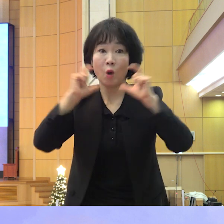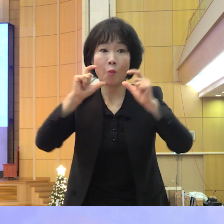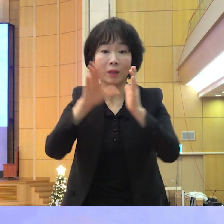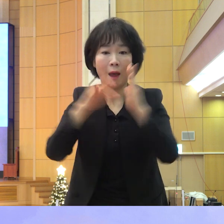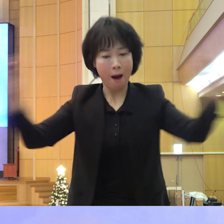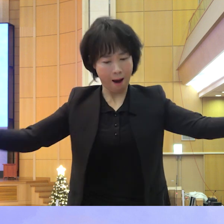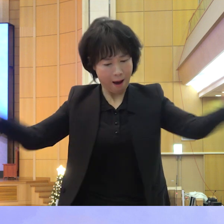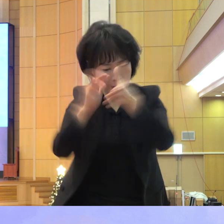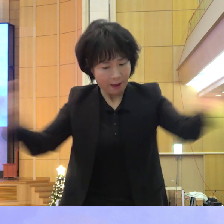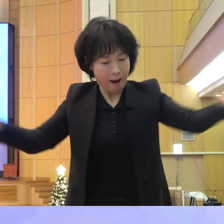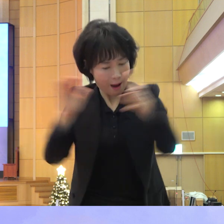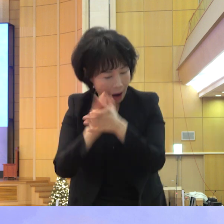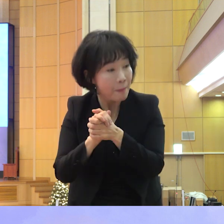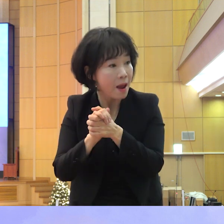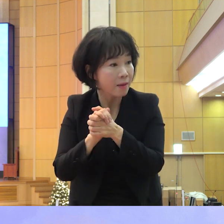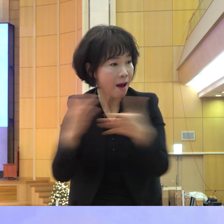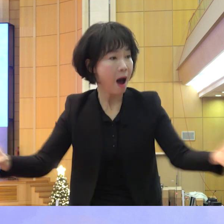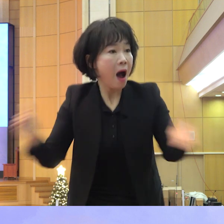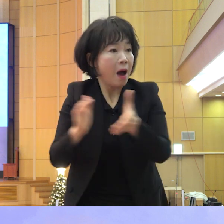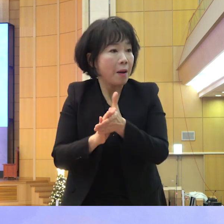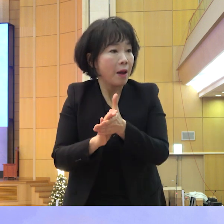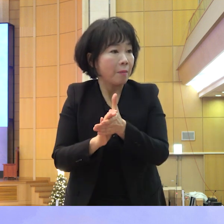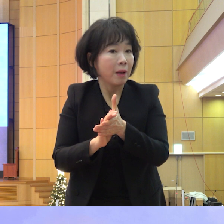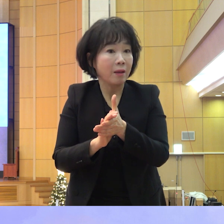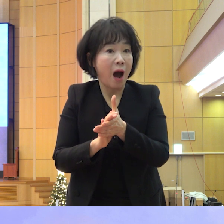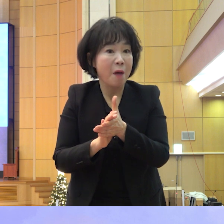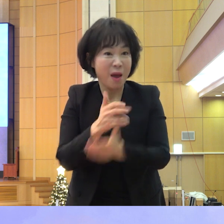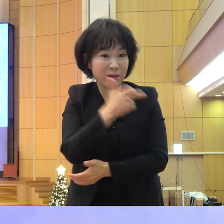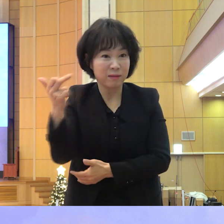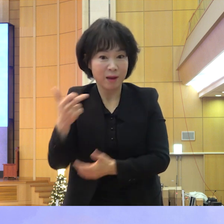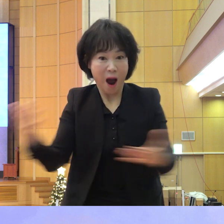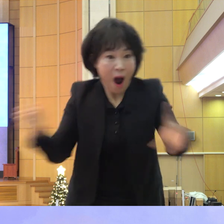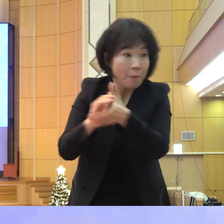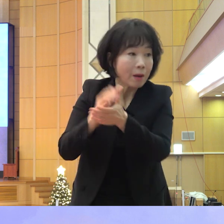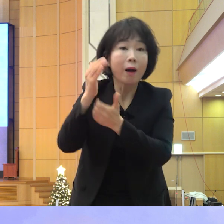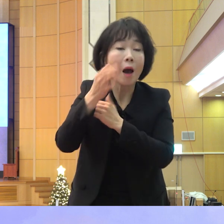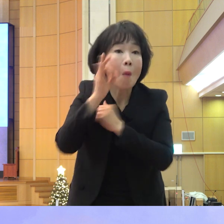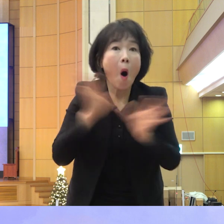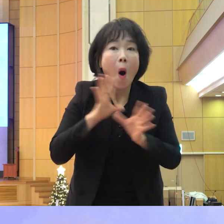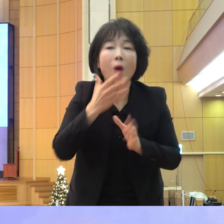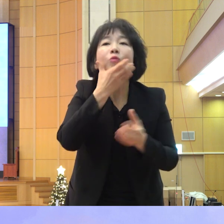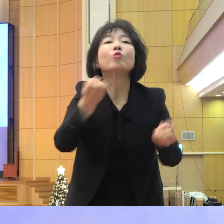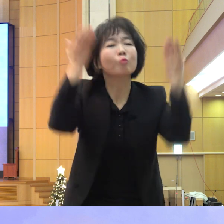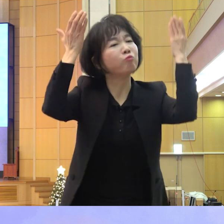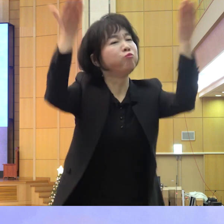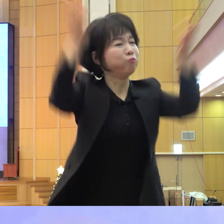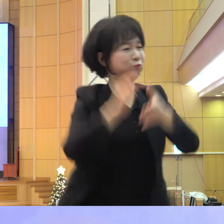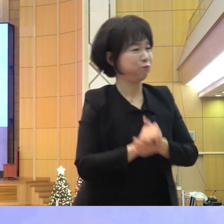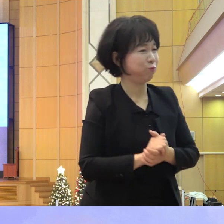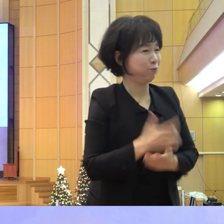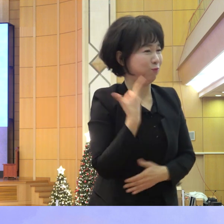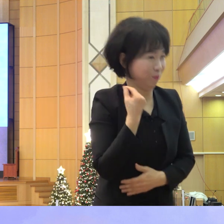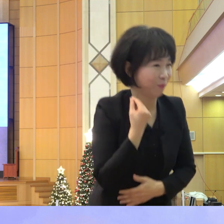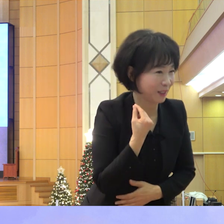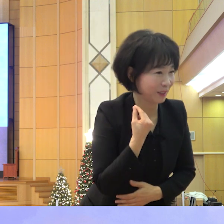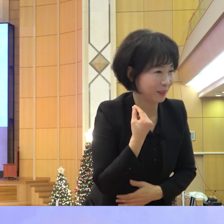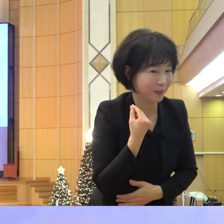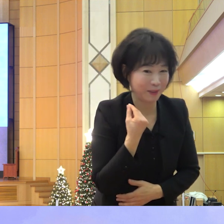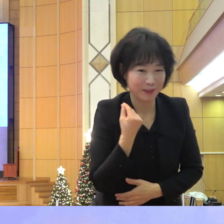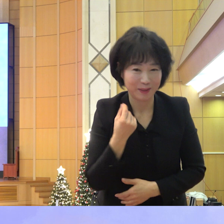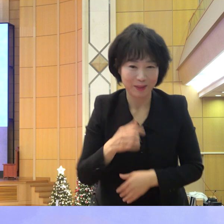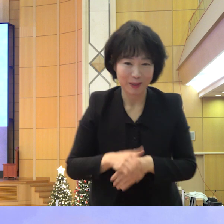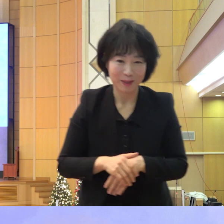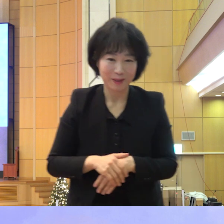때 아멘 하는 것도 큰 소리로 하라고 성경에 말씀하고 있습니다. 예,